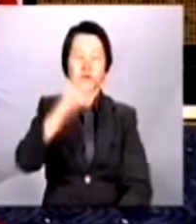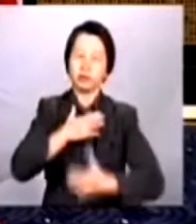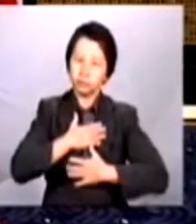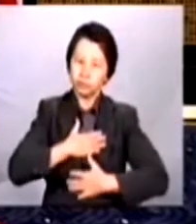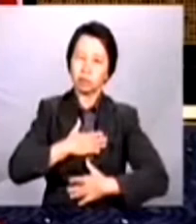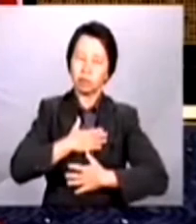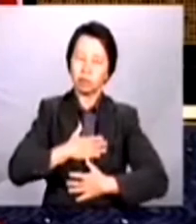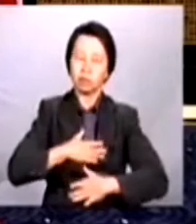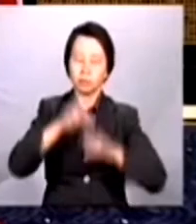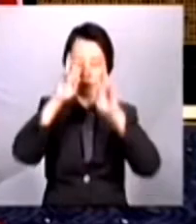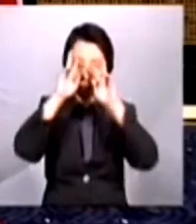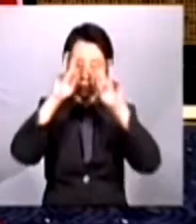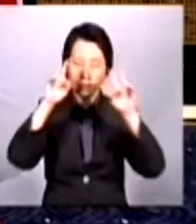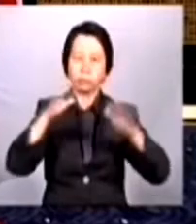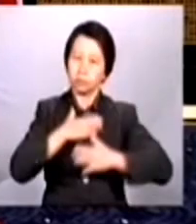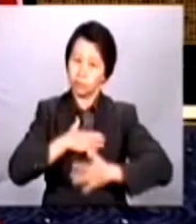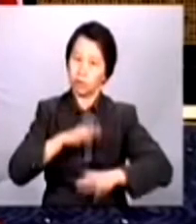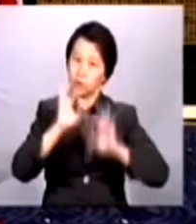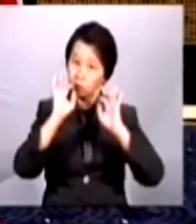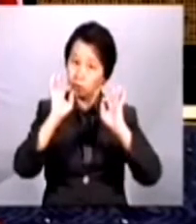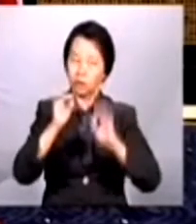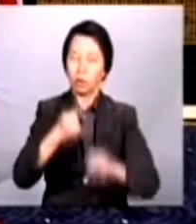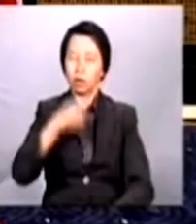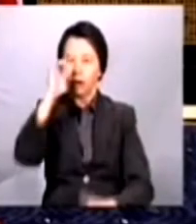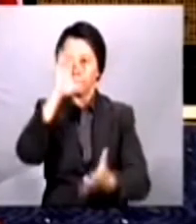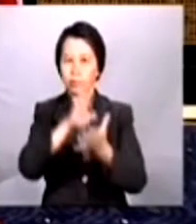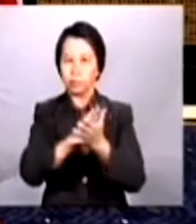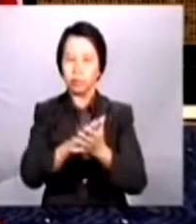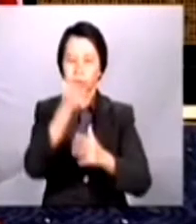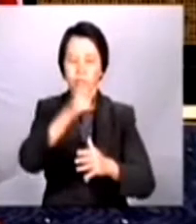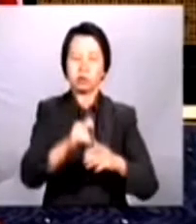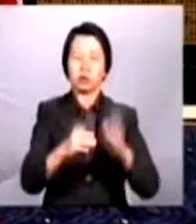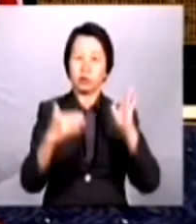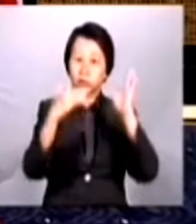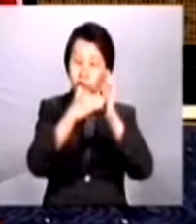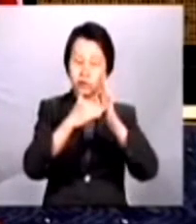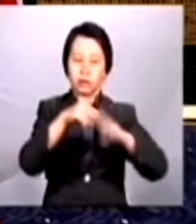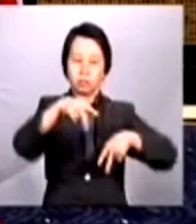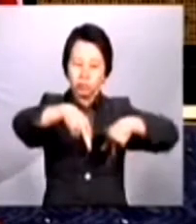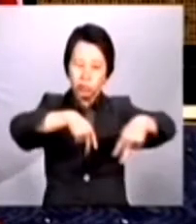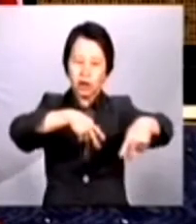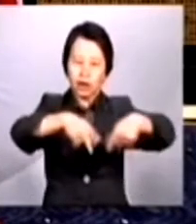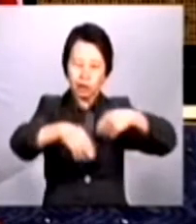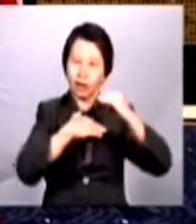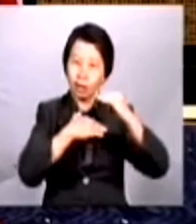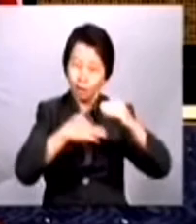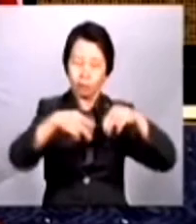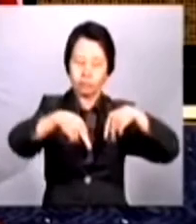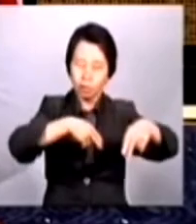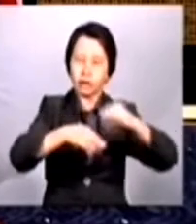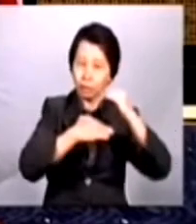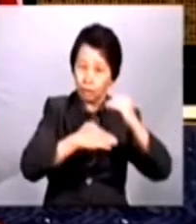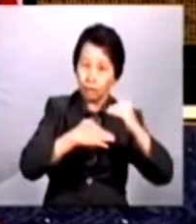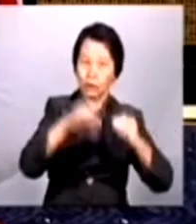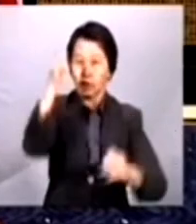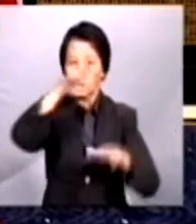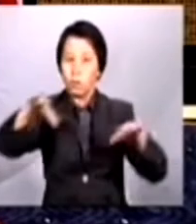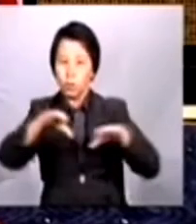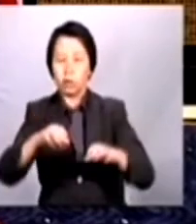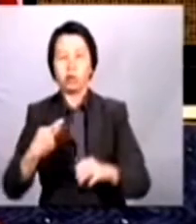setelah bertenang Hai saya percaya dengan langkah-langkah sekatan pergerakan yang dilaksanakan oleh kerajaan ini